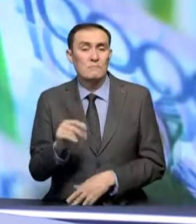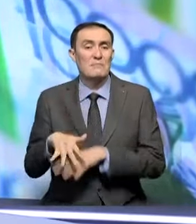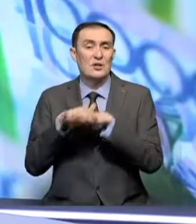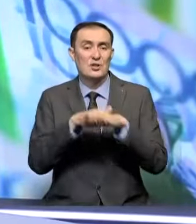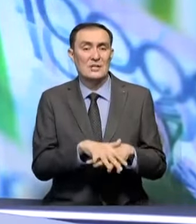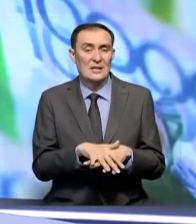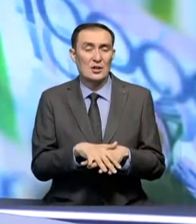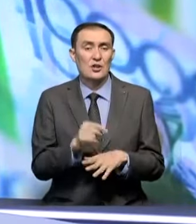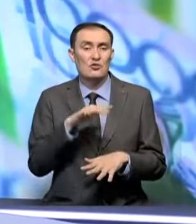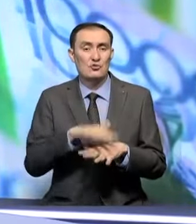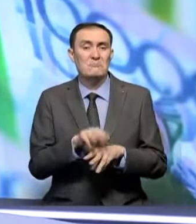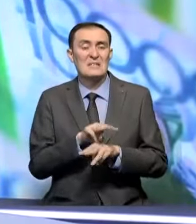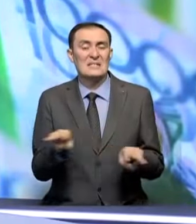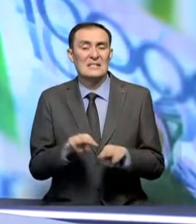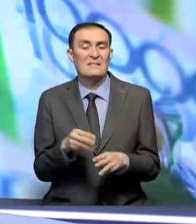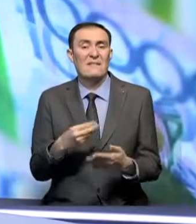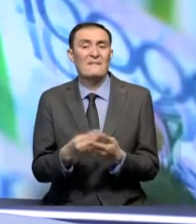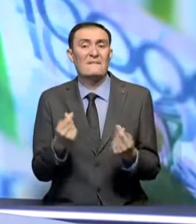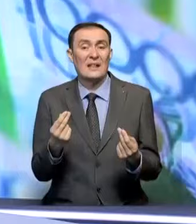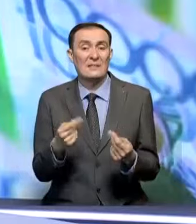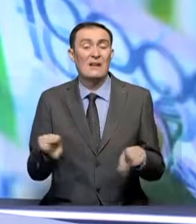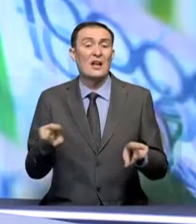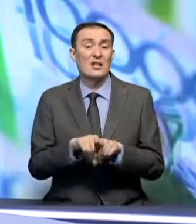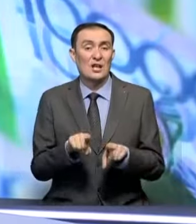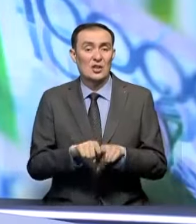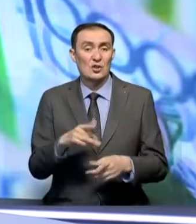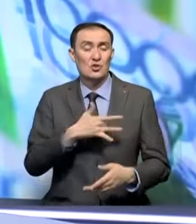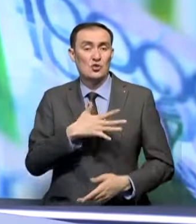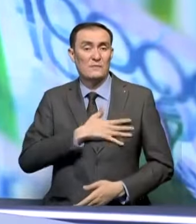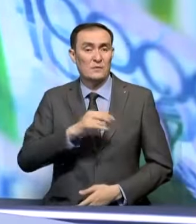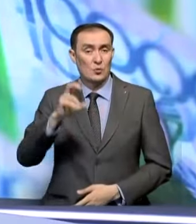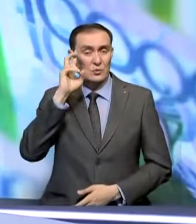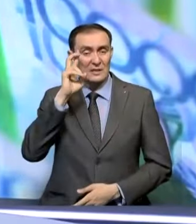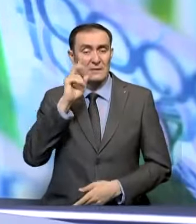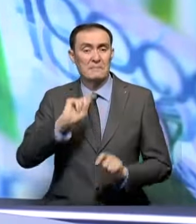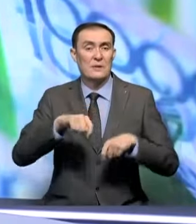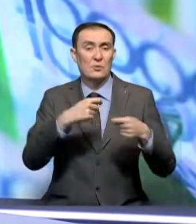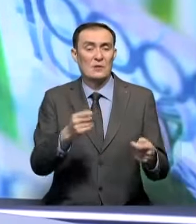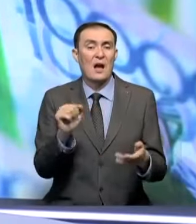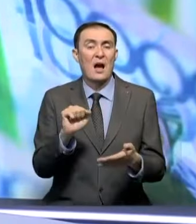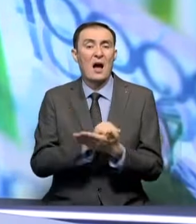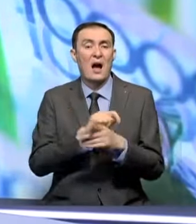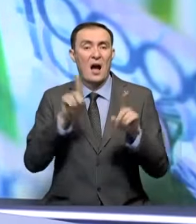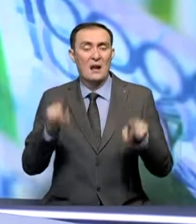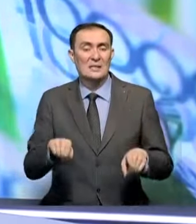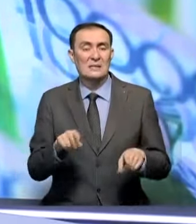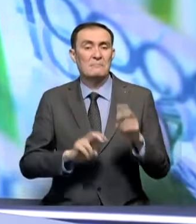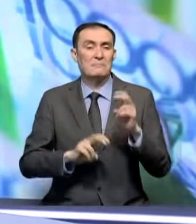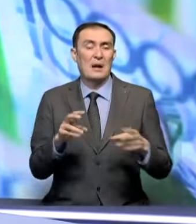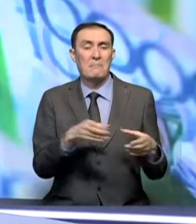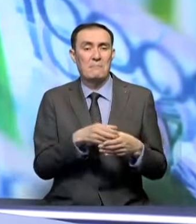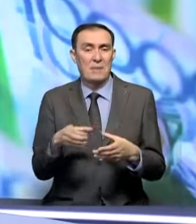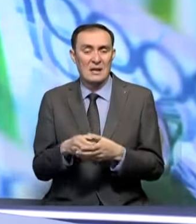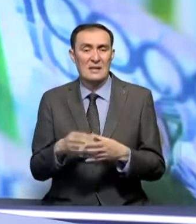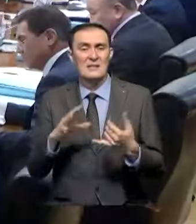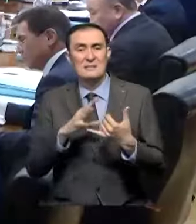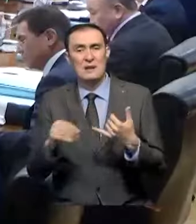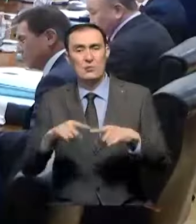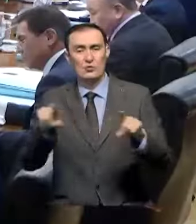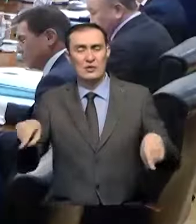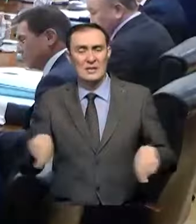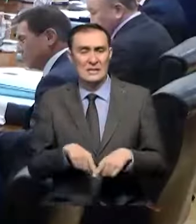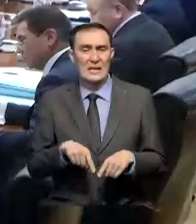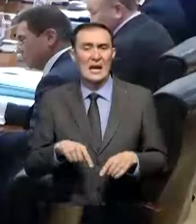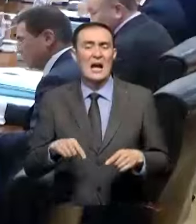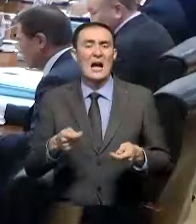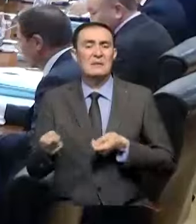перечислены на счёт Министерства Финансов также в собственность государства передаются акции предприятий недропользования земельные участки